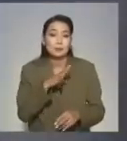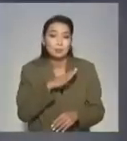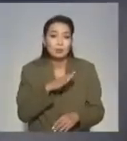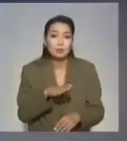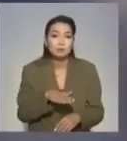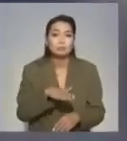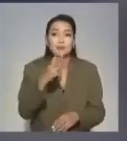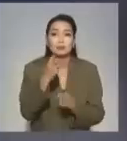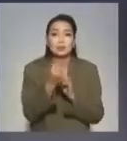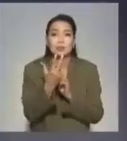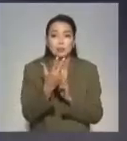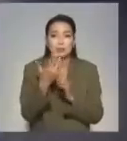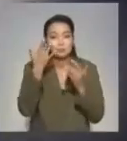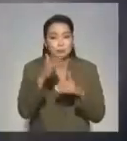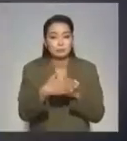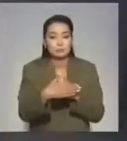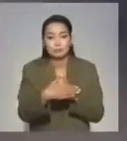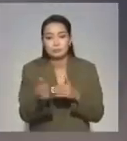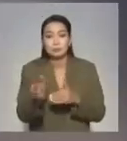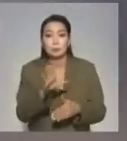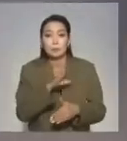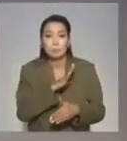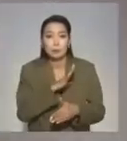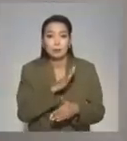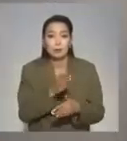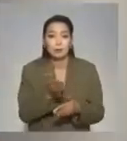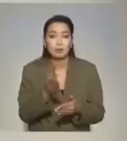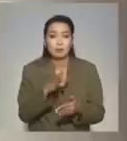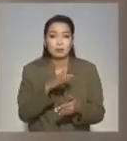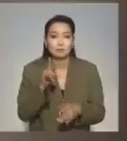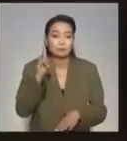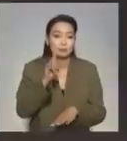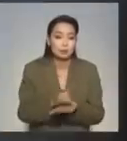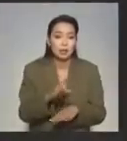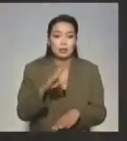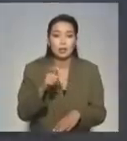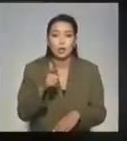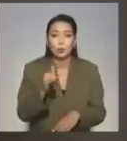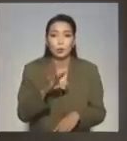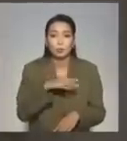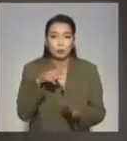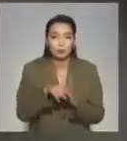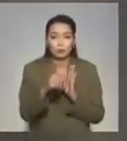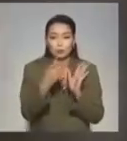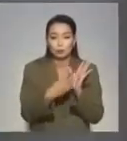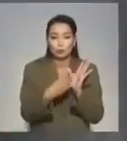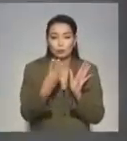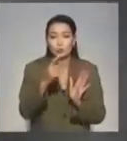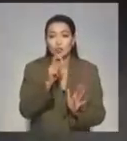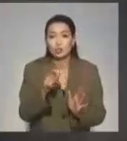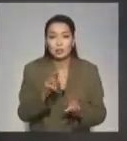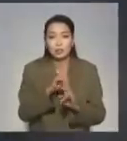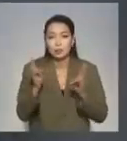метров внезапно открылась дверь в салон. Судно как раз заходило на посадку в городе Тегу. На борту находилось 194 человека. Никто